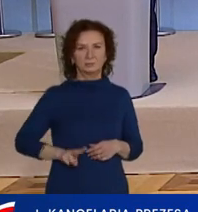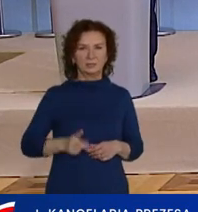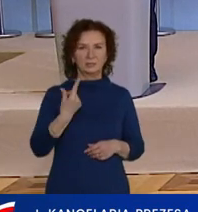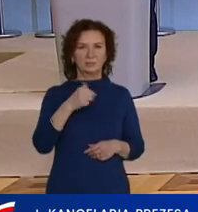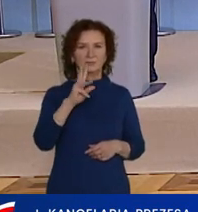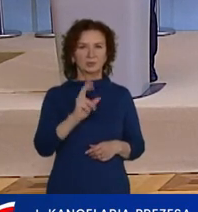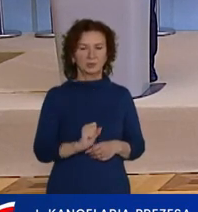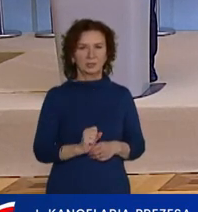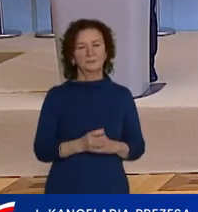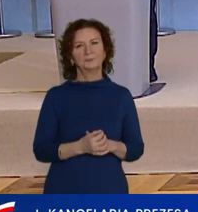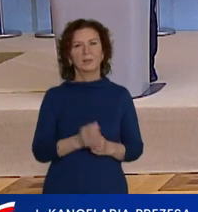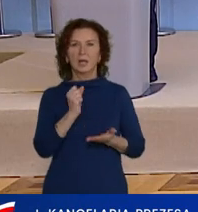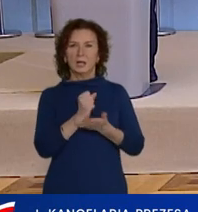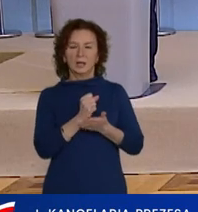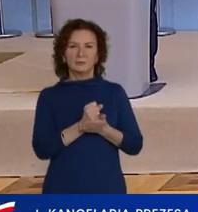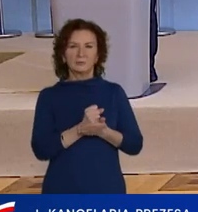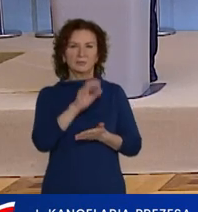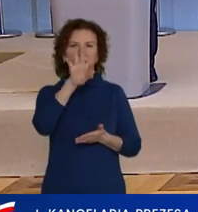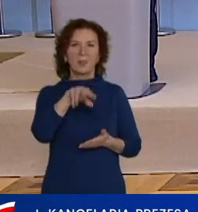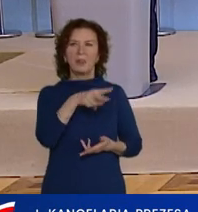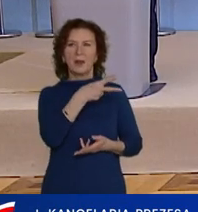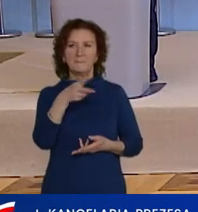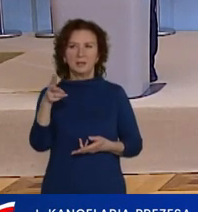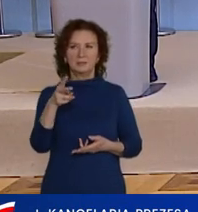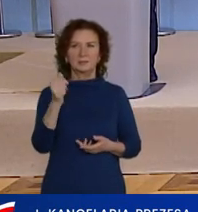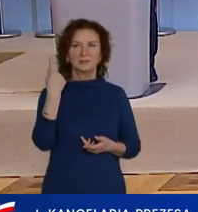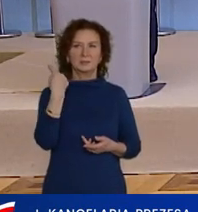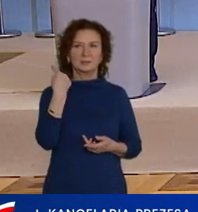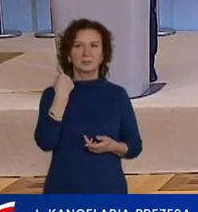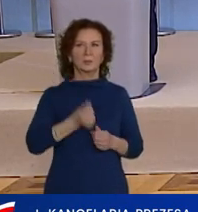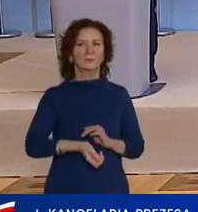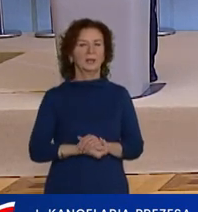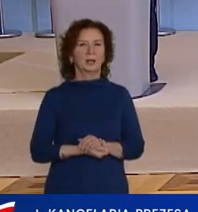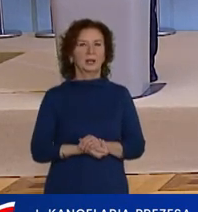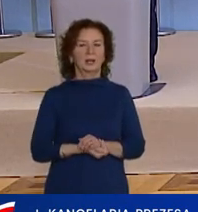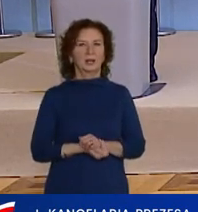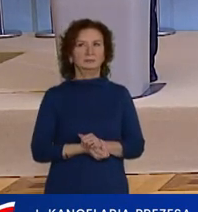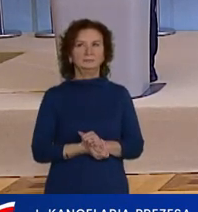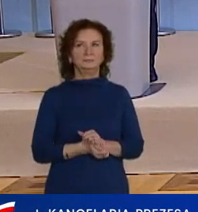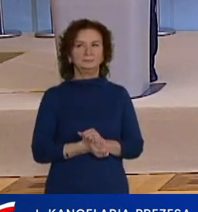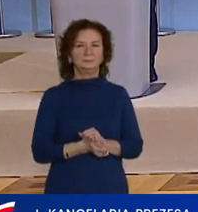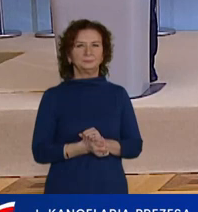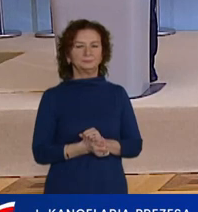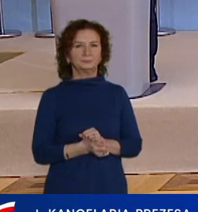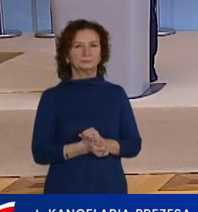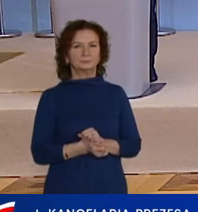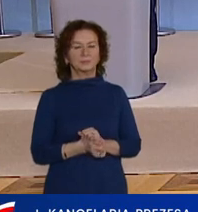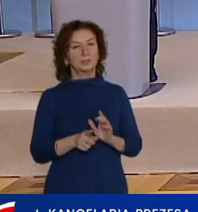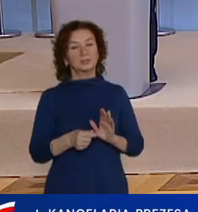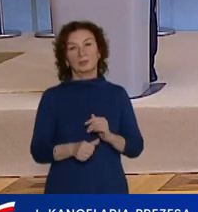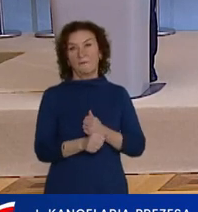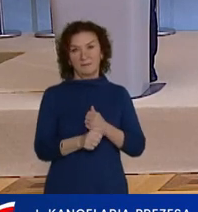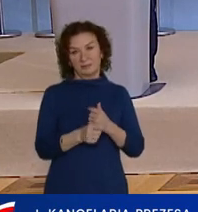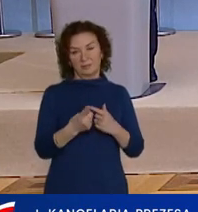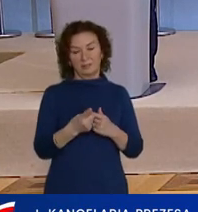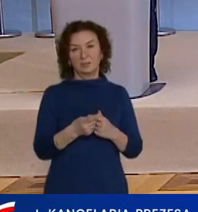Dworczyka odnoszące się do tej tabelki, która jest za pana plecami, czyli do tego kalendarza rejestracji. No, z tego wynika, że za